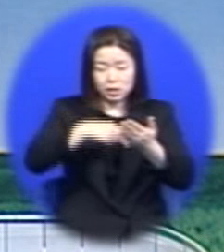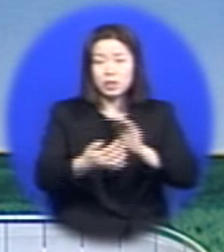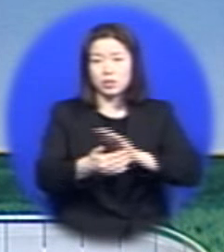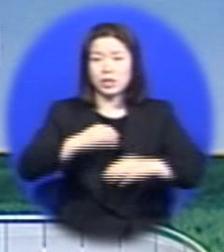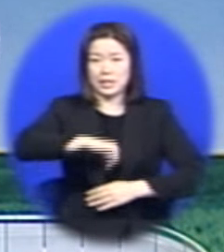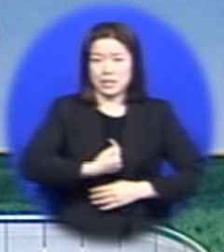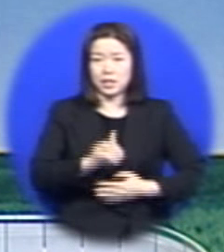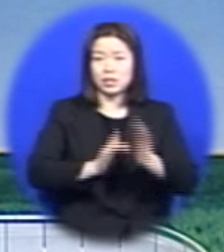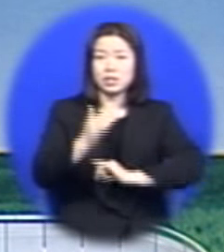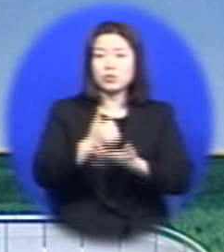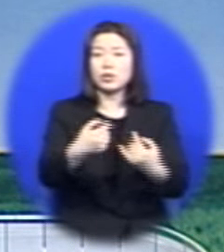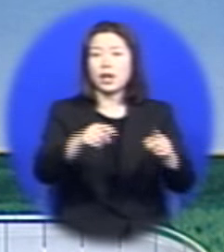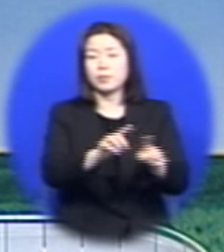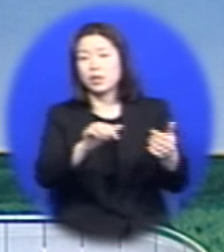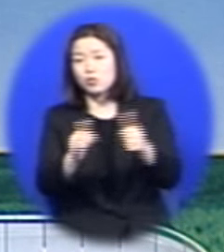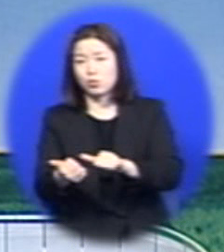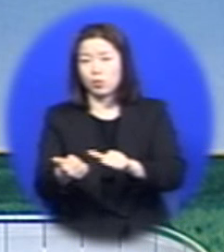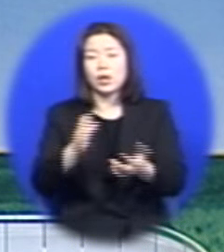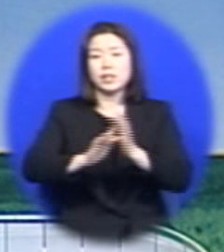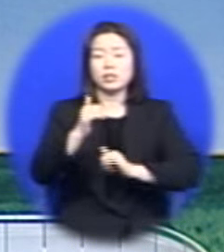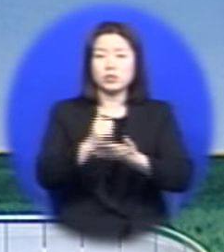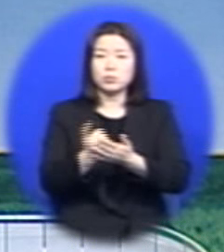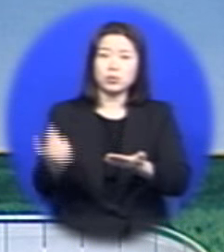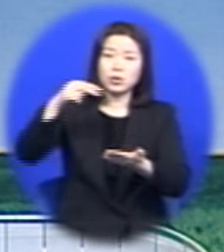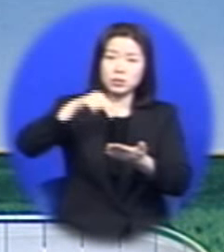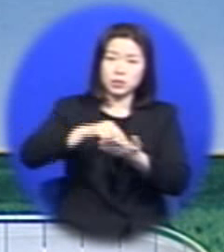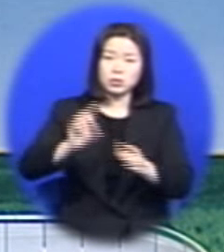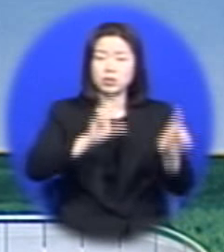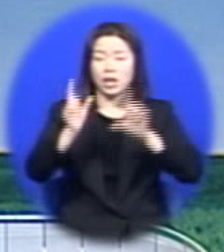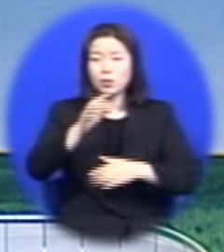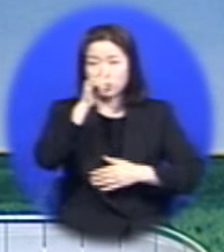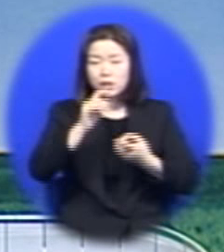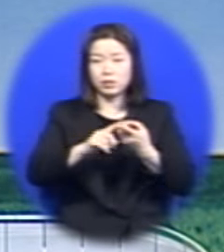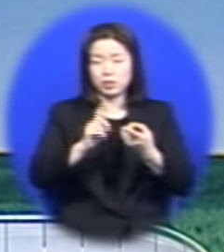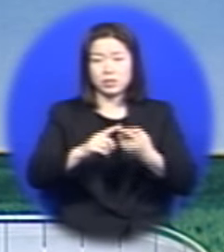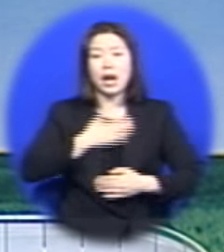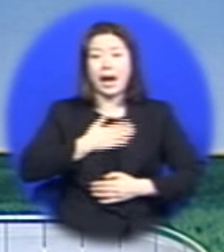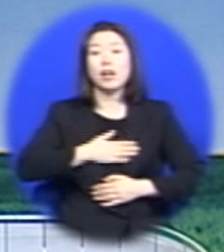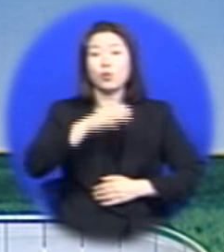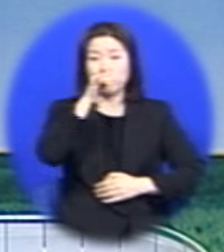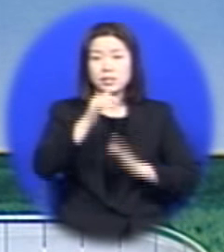자기들이 예수님과 함께 죽고 예수님으로 자기들이 살고 있다는 것을 알고 있는 사람들이었어요.